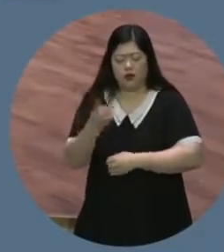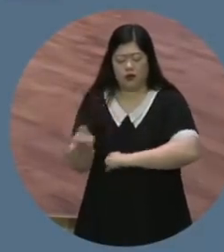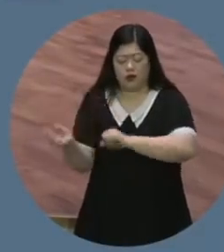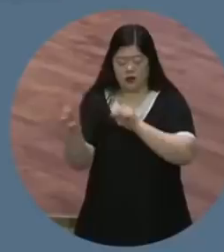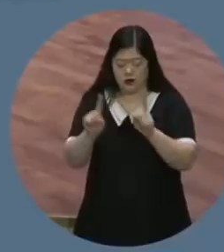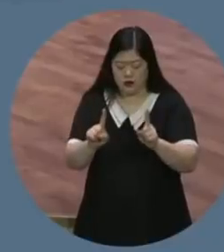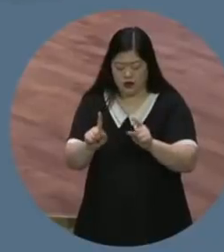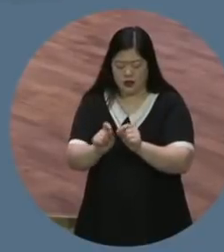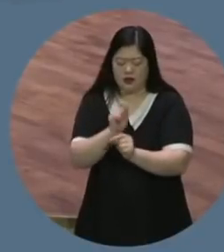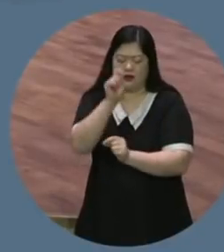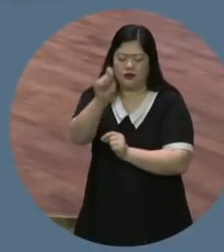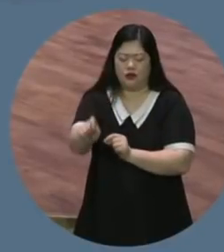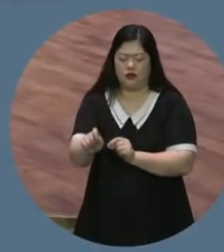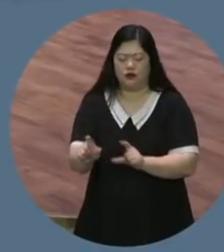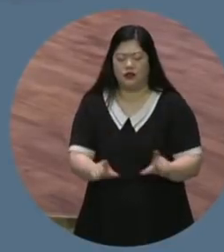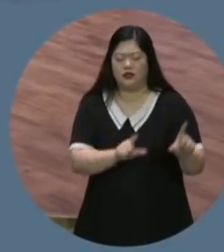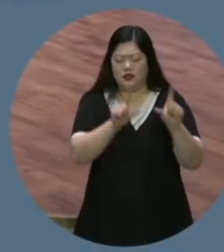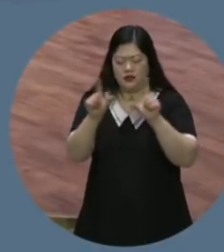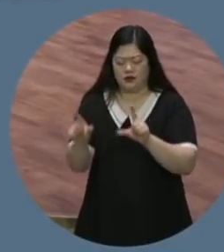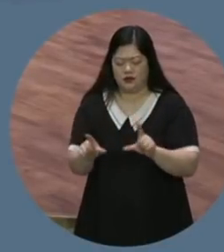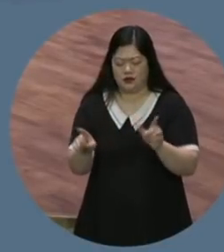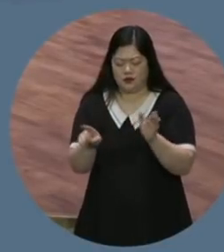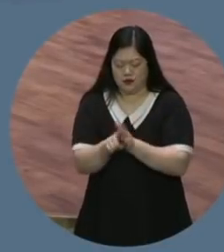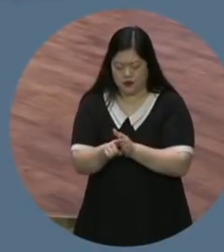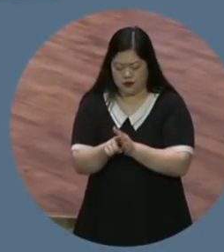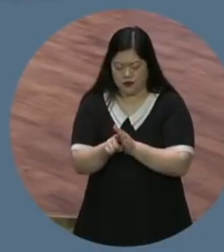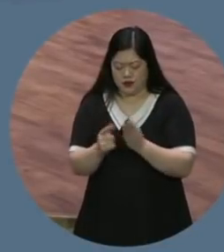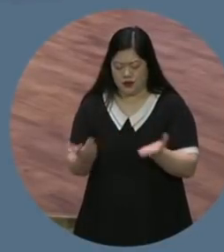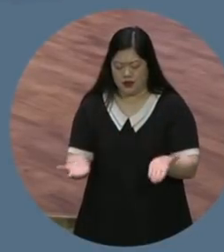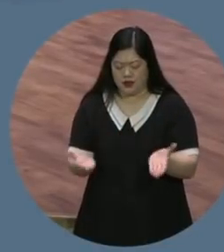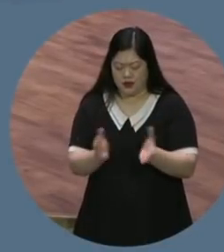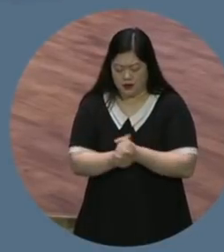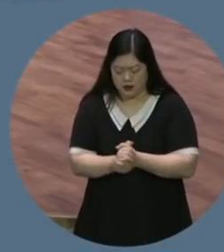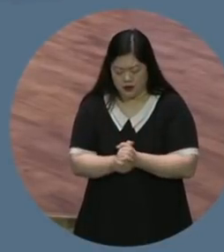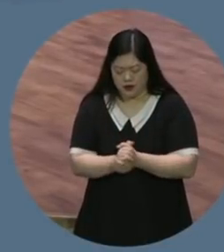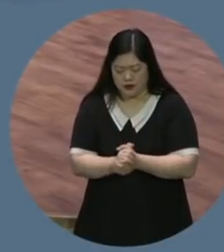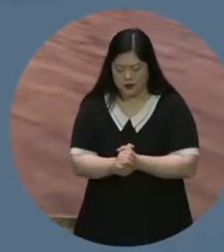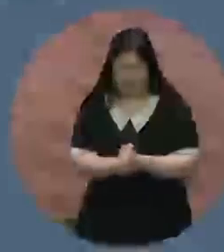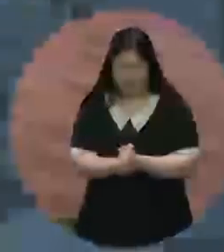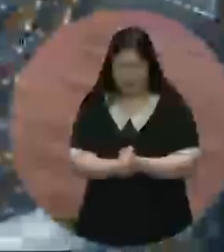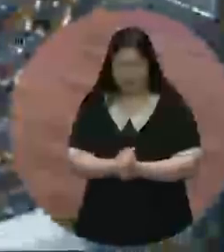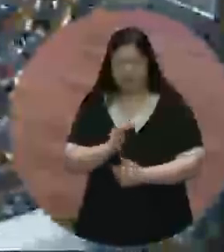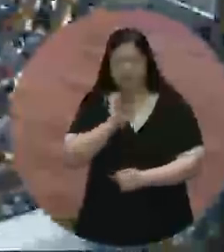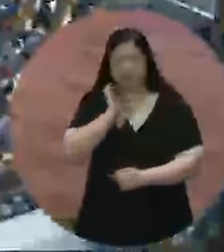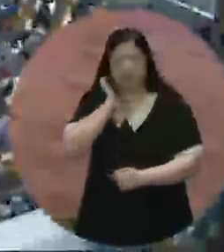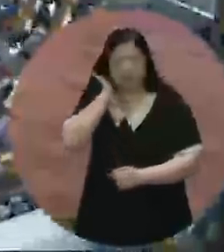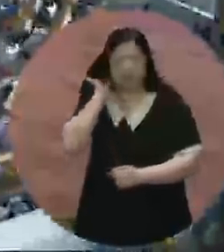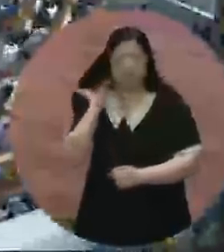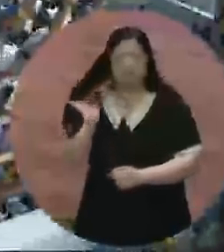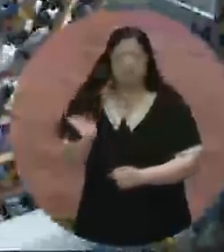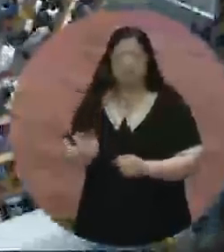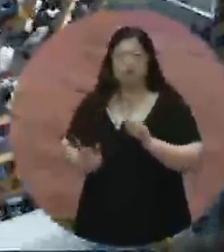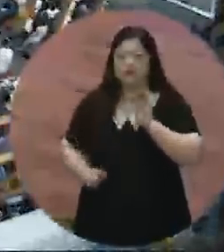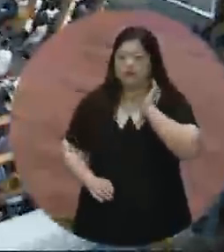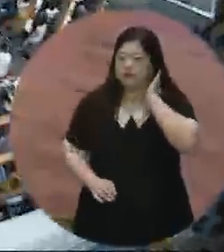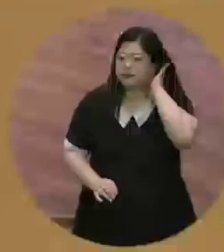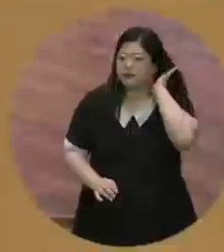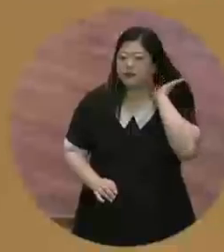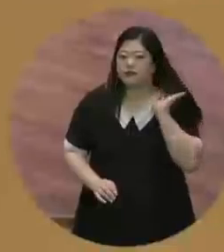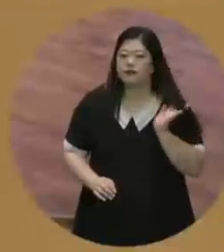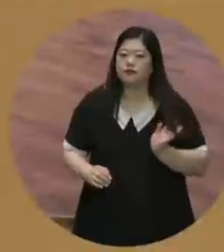몸이 다시 사는 것과 영원히 사는 것을 믿사옵나이다. 아멘.